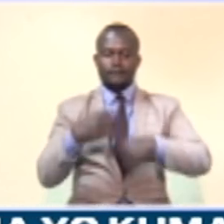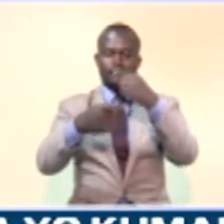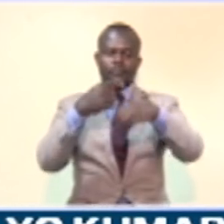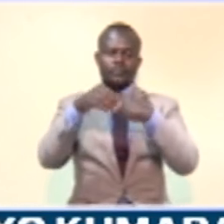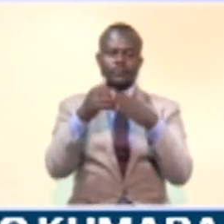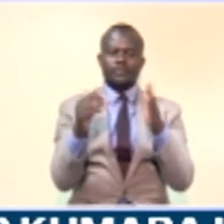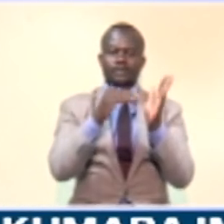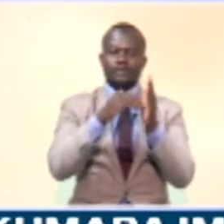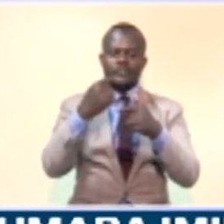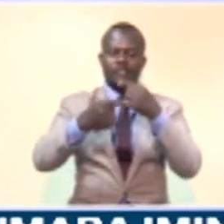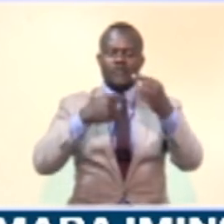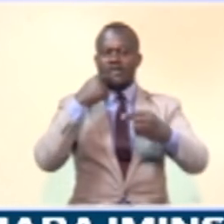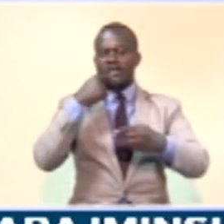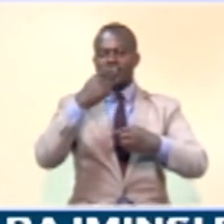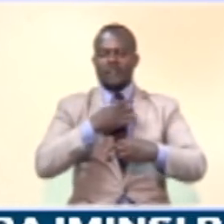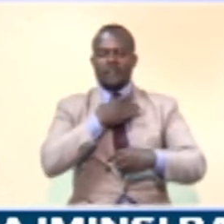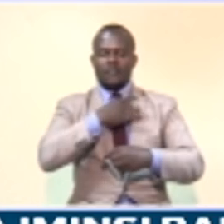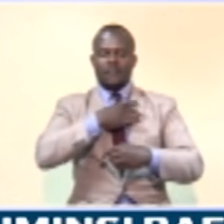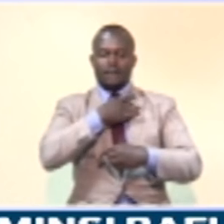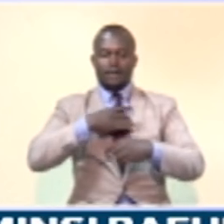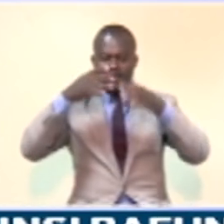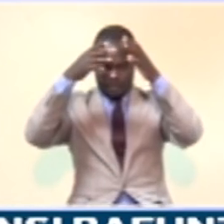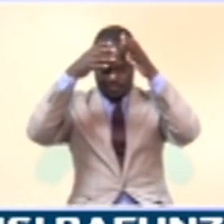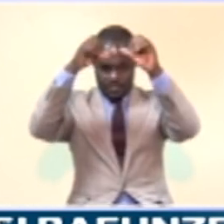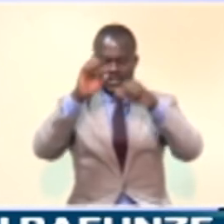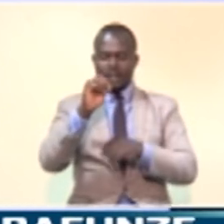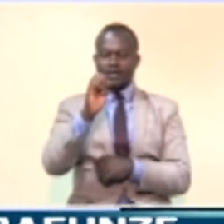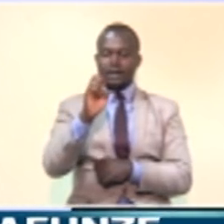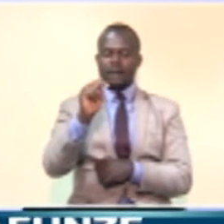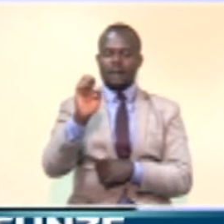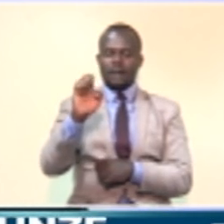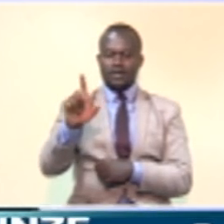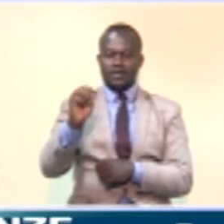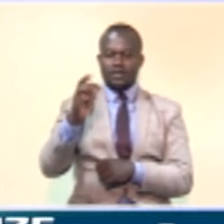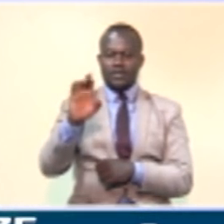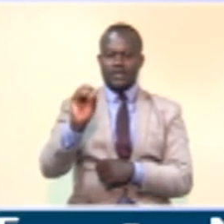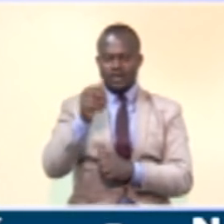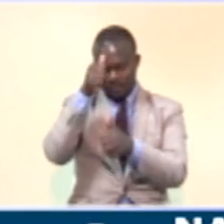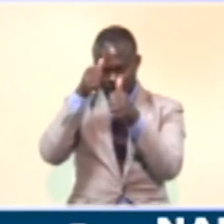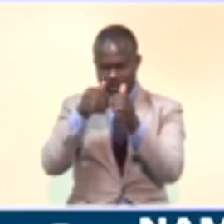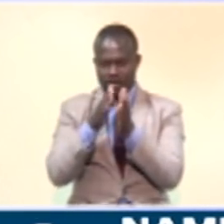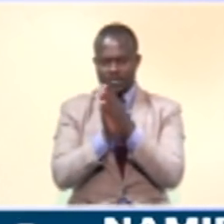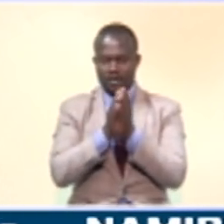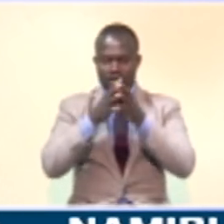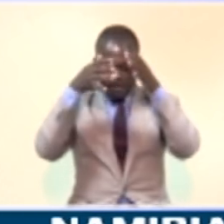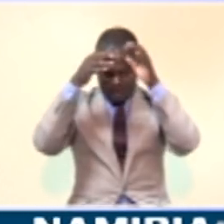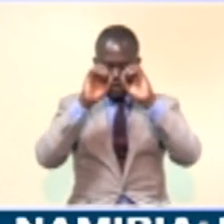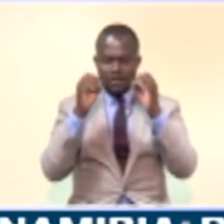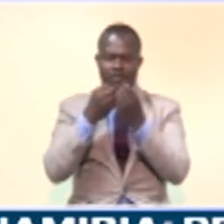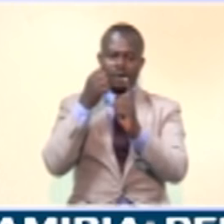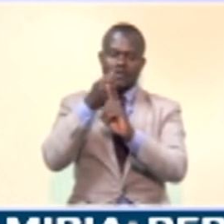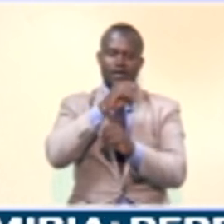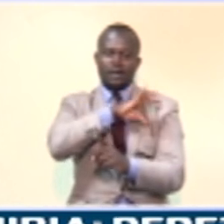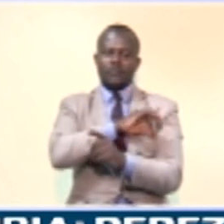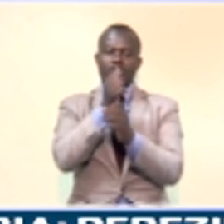Dukomeje n'ubundi tukivuga ku ruzinduko rwa Perezida Emmanuel Macron agendeye ku mateka. Perezida w'umuryango uharanira